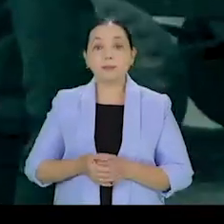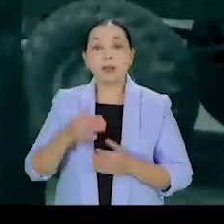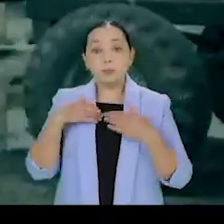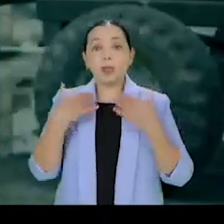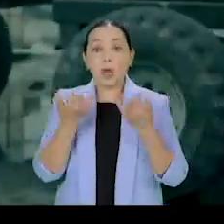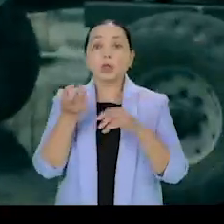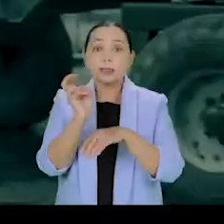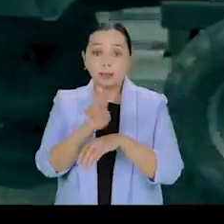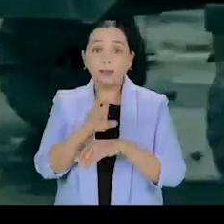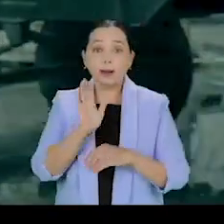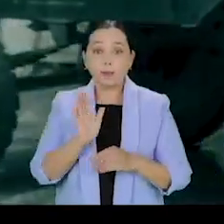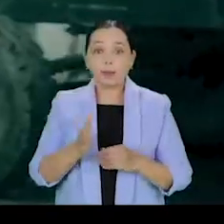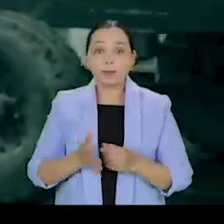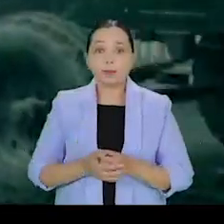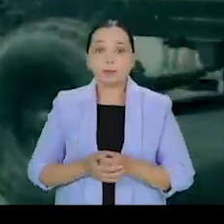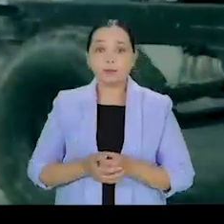Hozir kelaman.